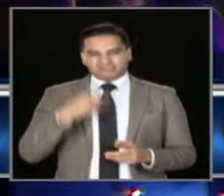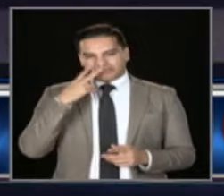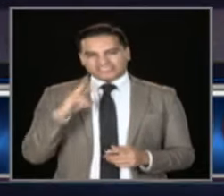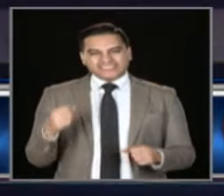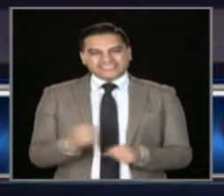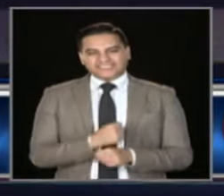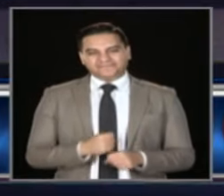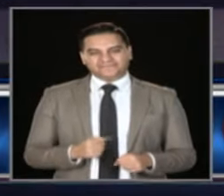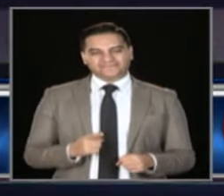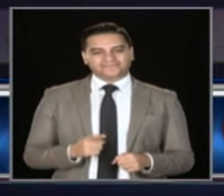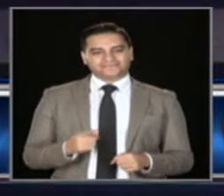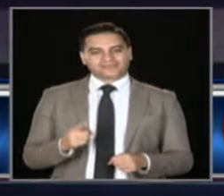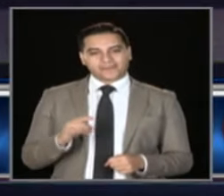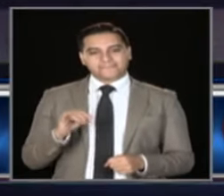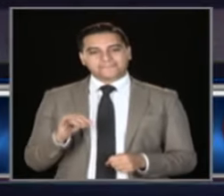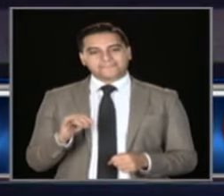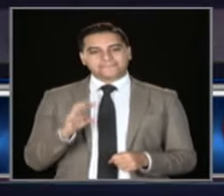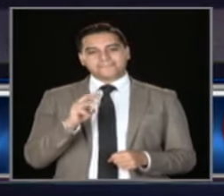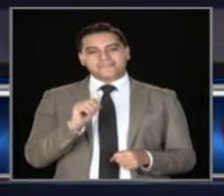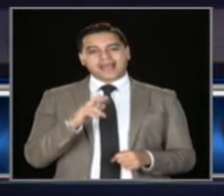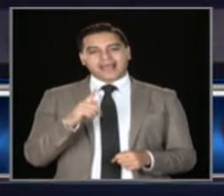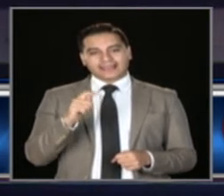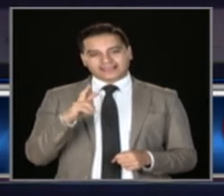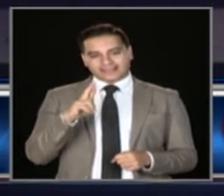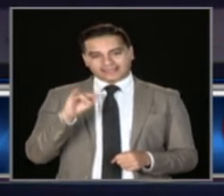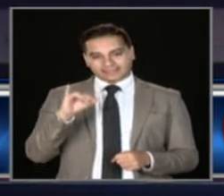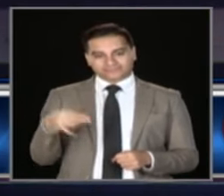خاطئه ميركوري